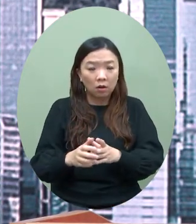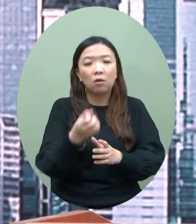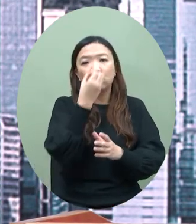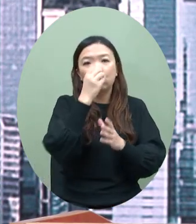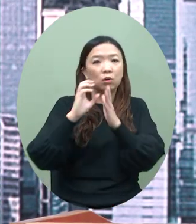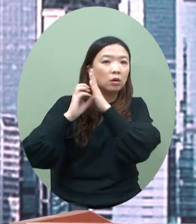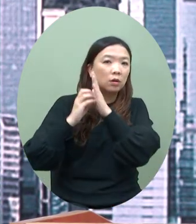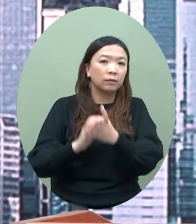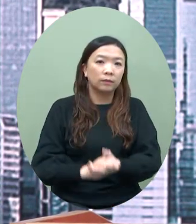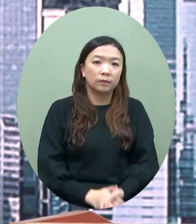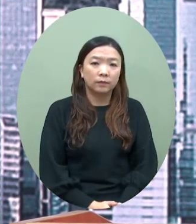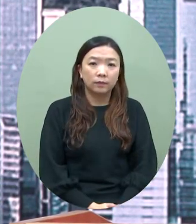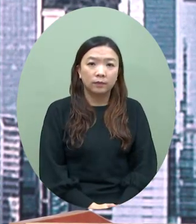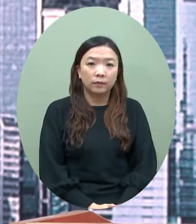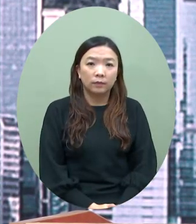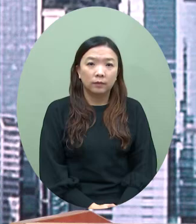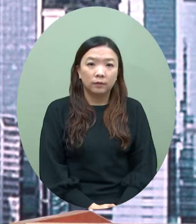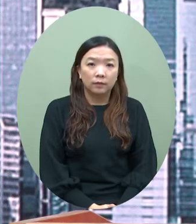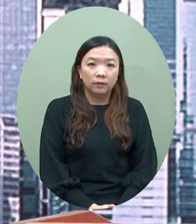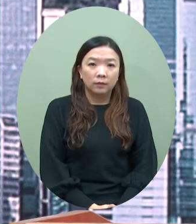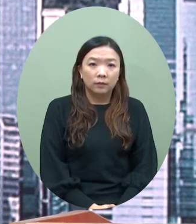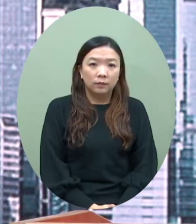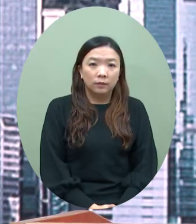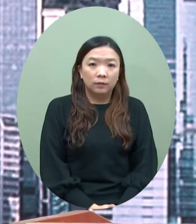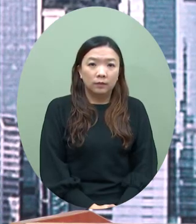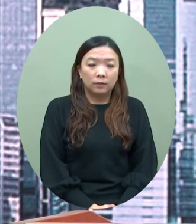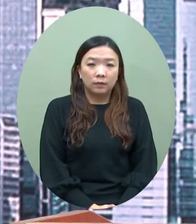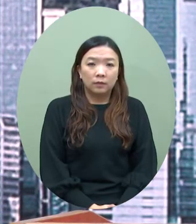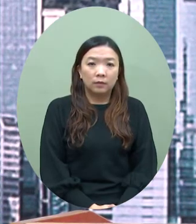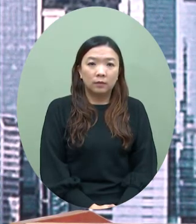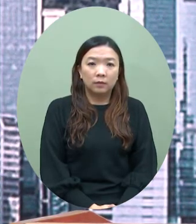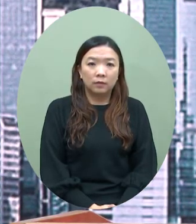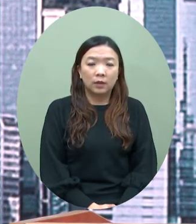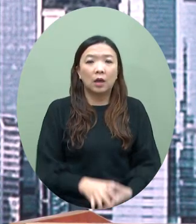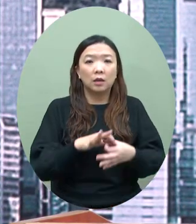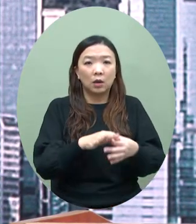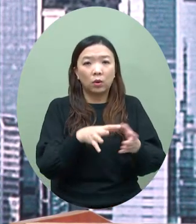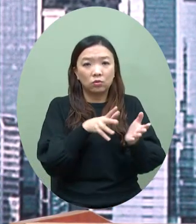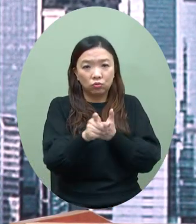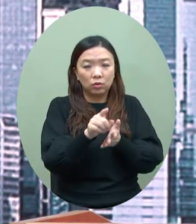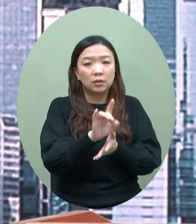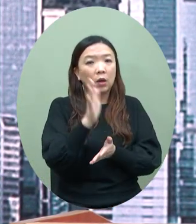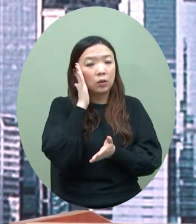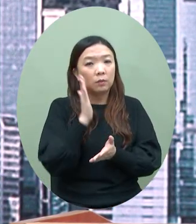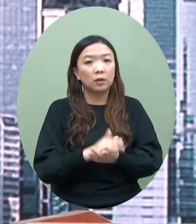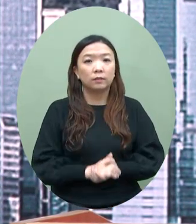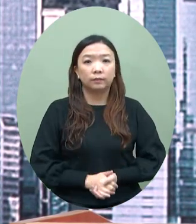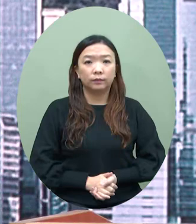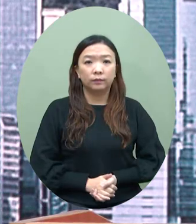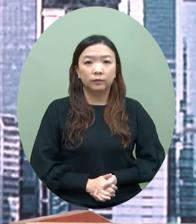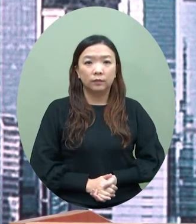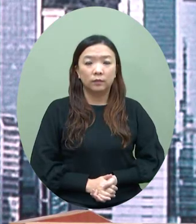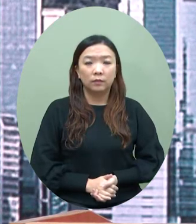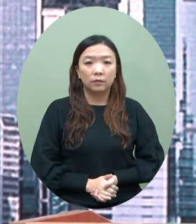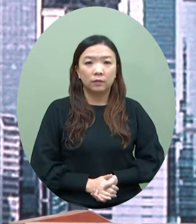港台。 好，麻烦你。 好，有关那个指定检疫酒店那里，就我们在第